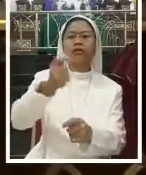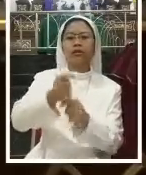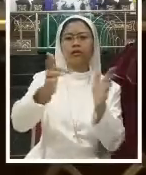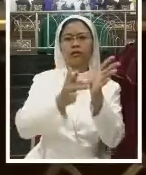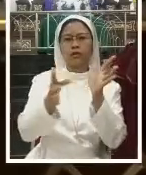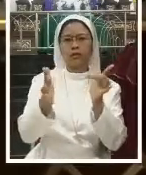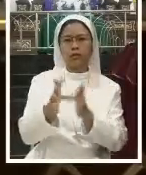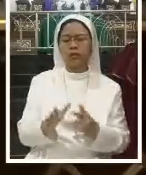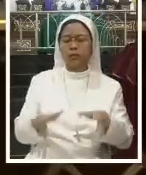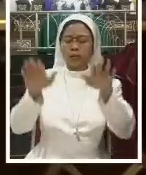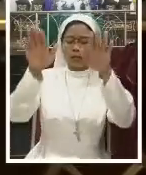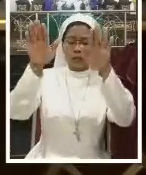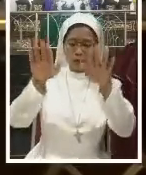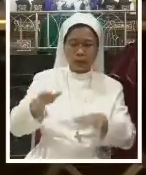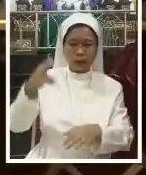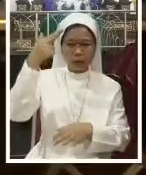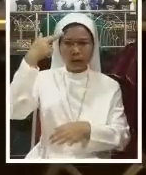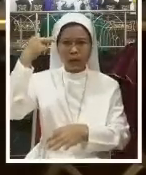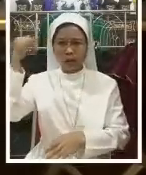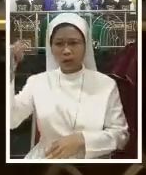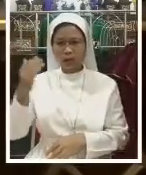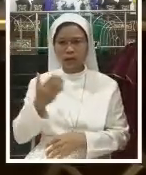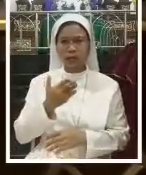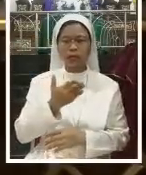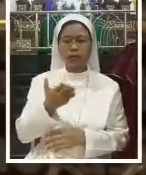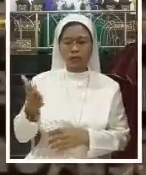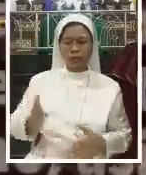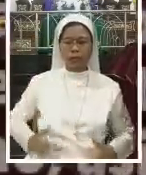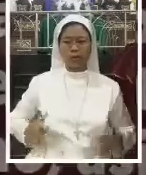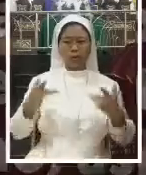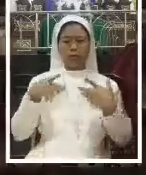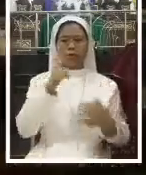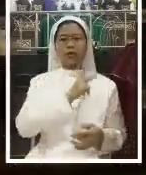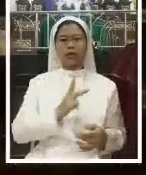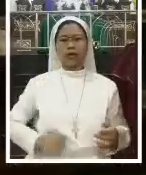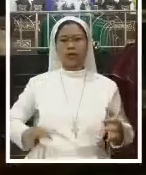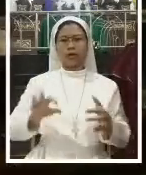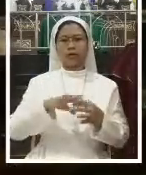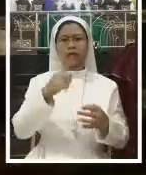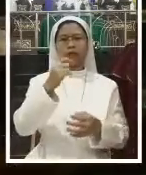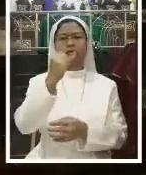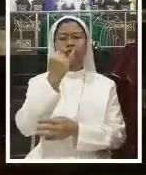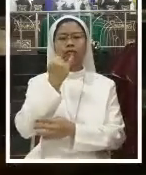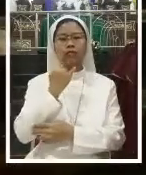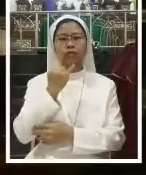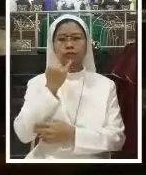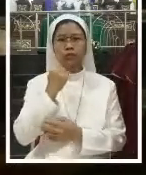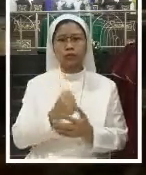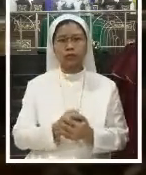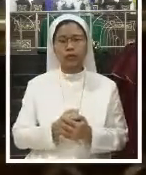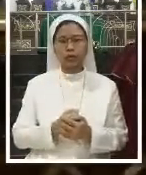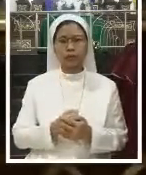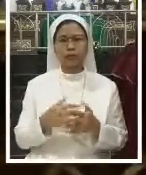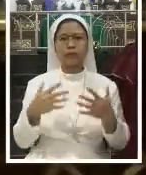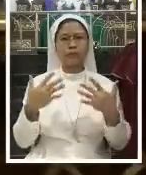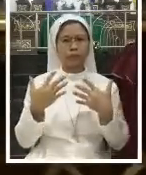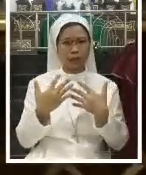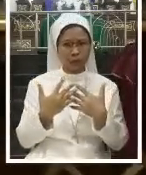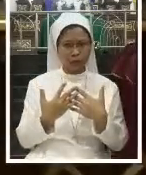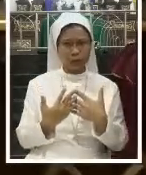asin nagkalwag na ang sabi, mabuhay, hadek ang mga Hudeyo. Pakakalwagi